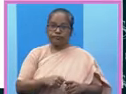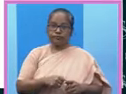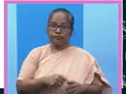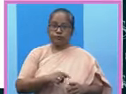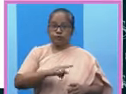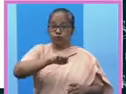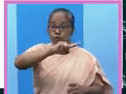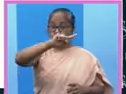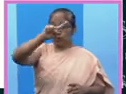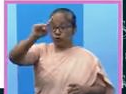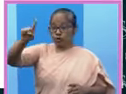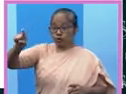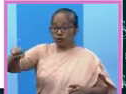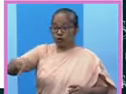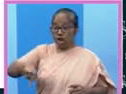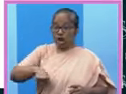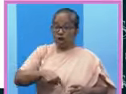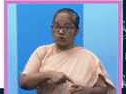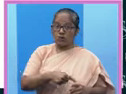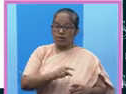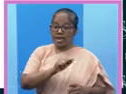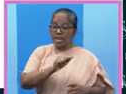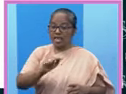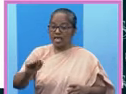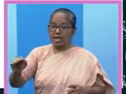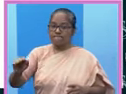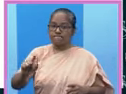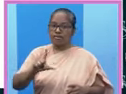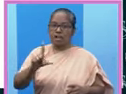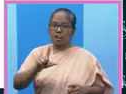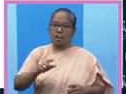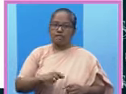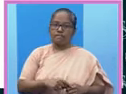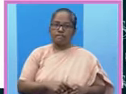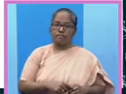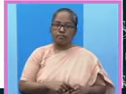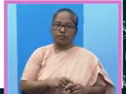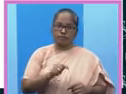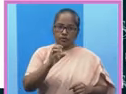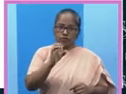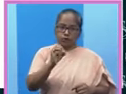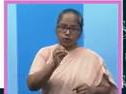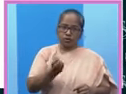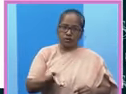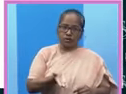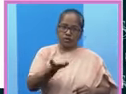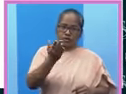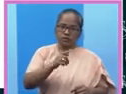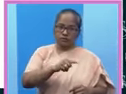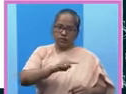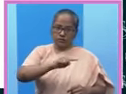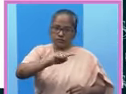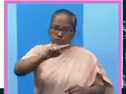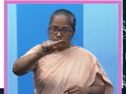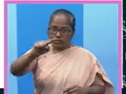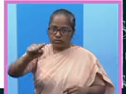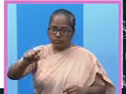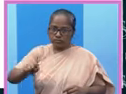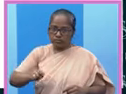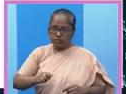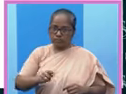என்னது? சுற்றி உள்ள அளவுகளினுடைய நீளங்கள். இப்போ இந்த இடத்துல நான் ஆரம்பிக்கிறேன். இது இங்கேருந்து போய் ஏ, அப்படியே இந்த